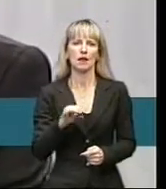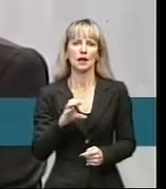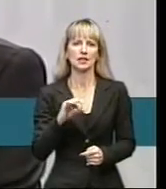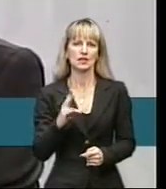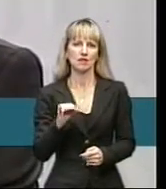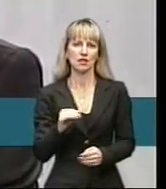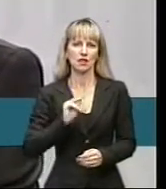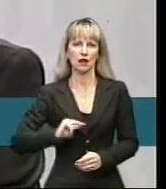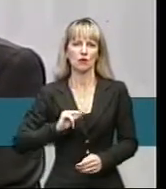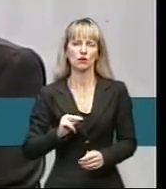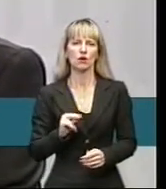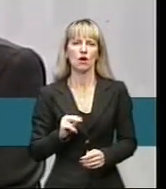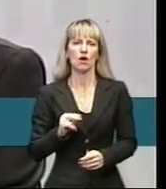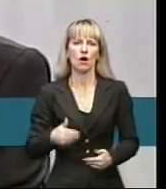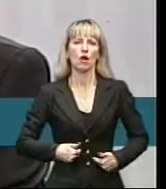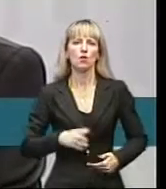Голодомор